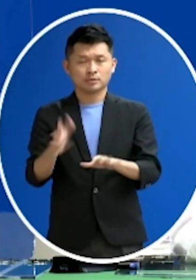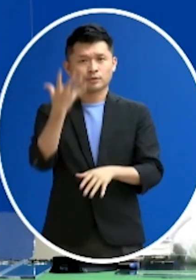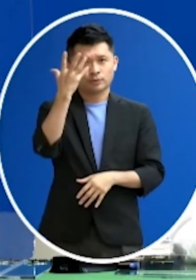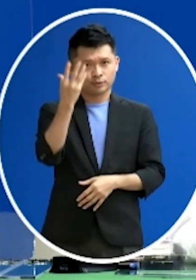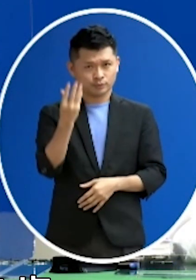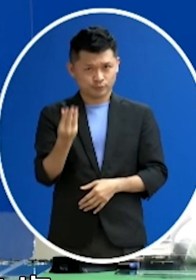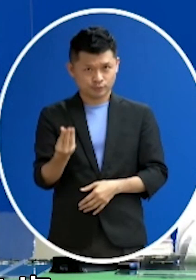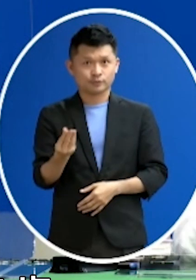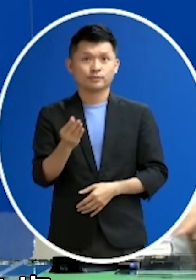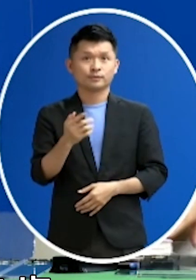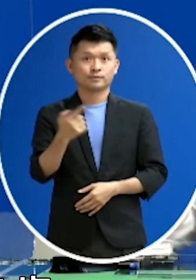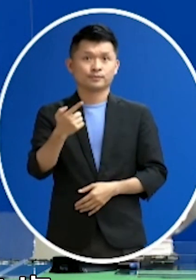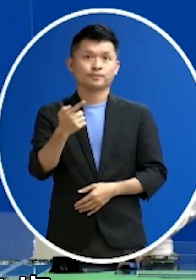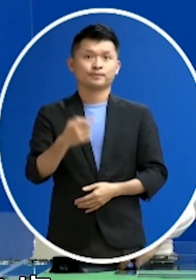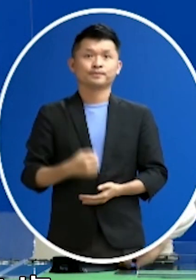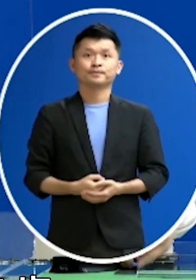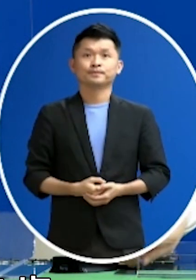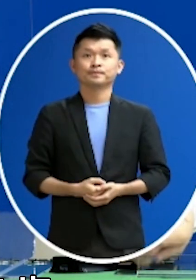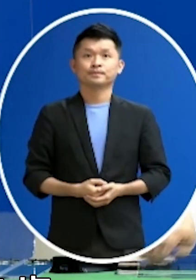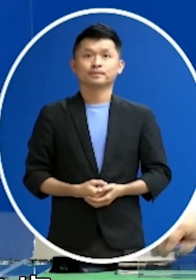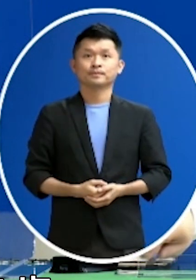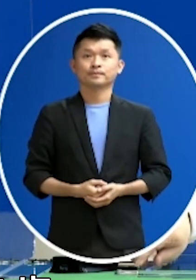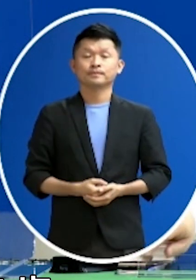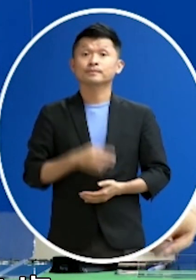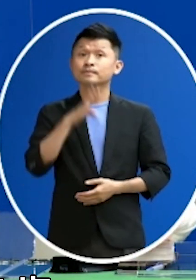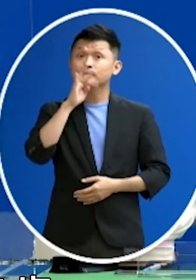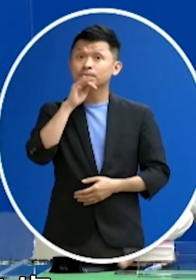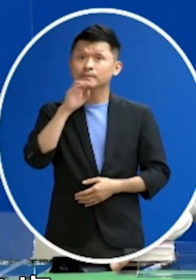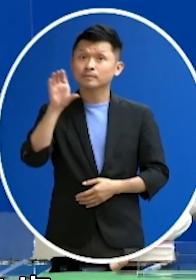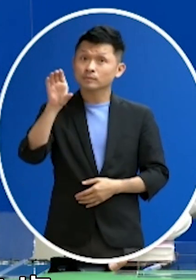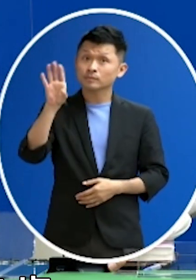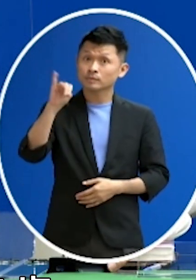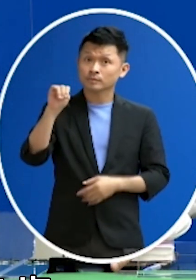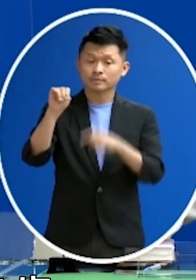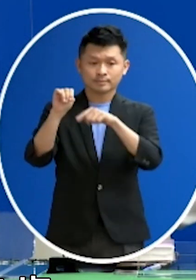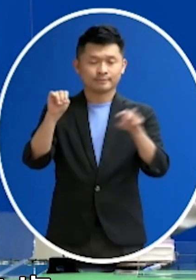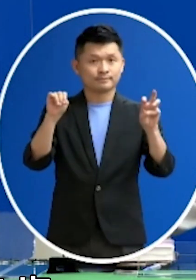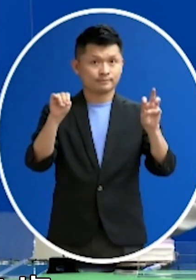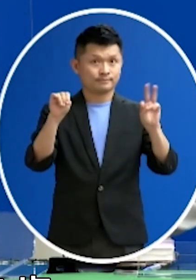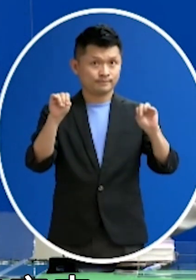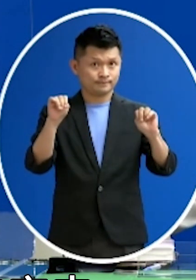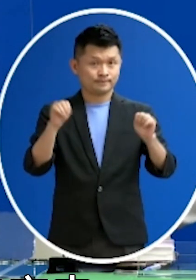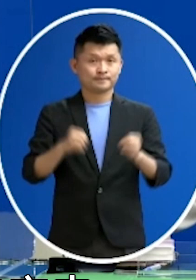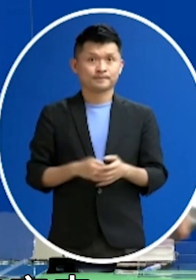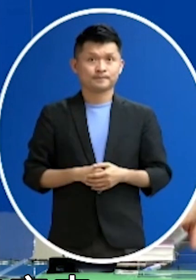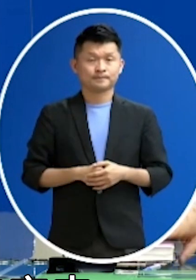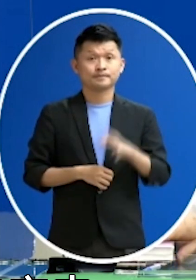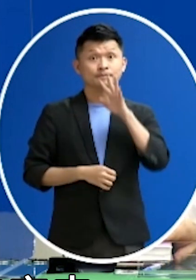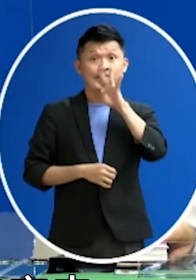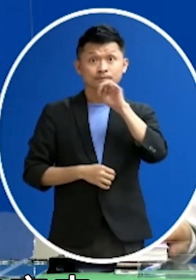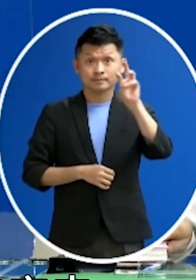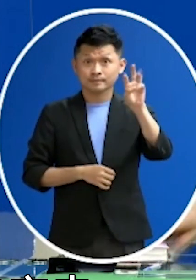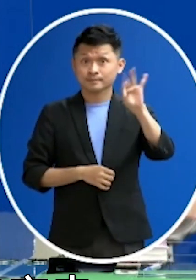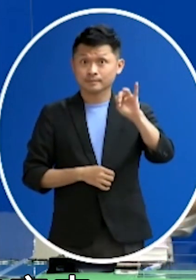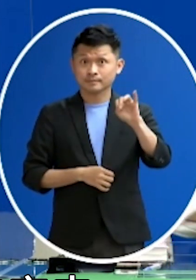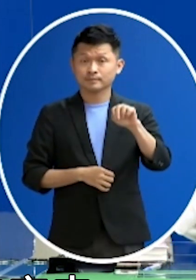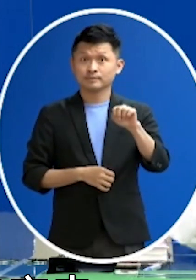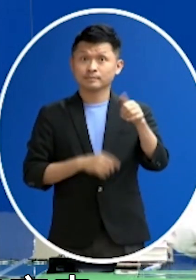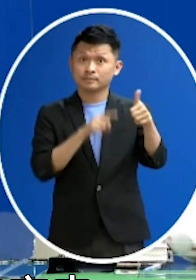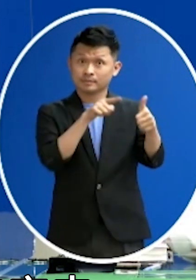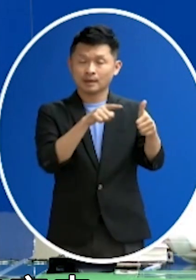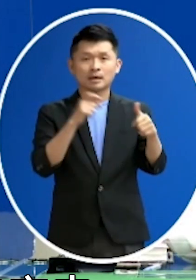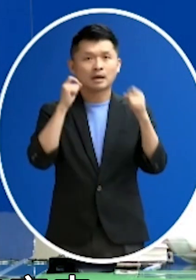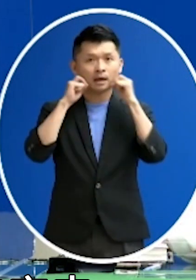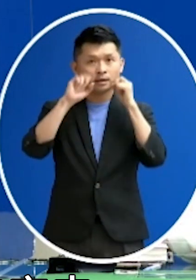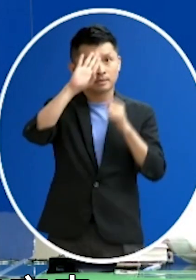一次。那这个年龄是从90多岁到30多岁，30多岁这位本身是有癌